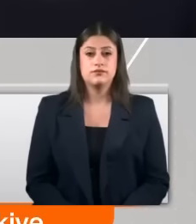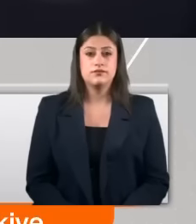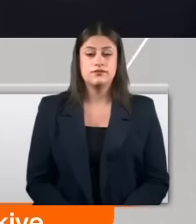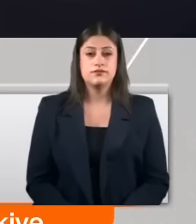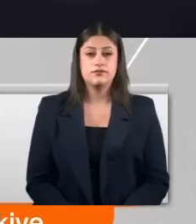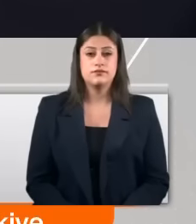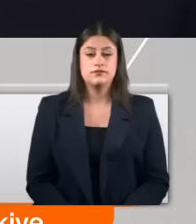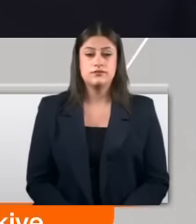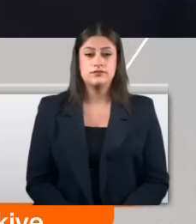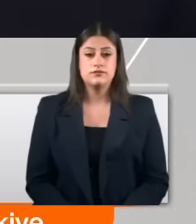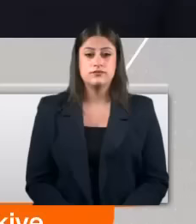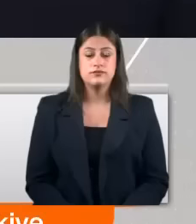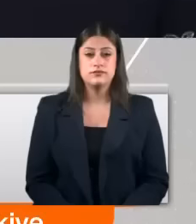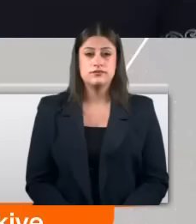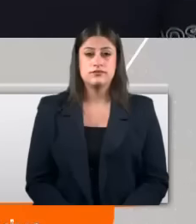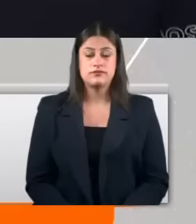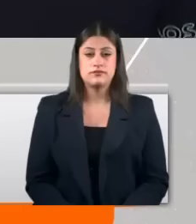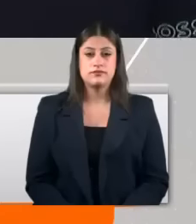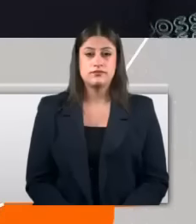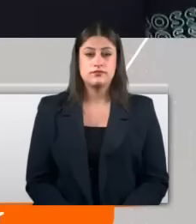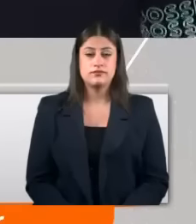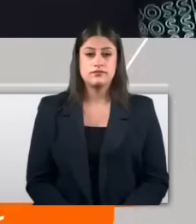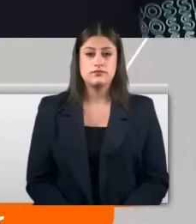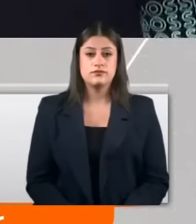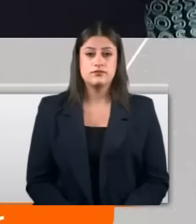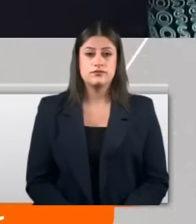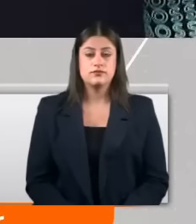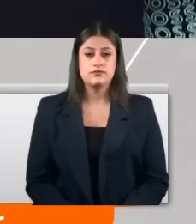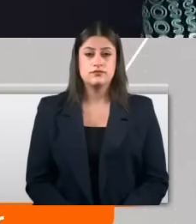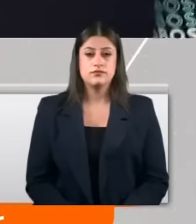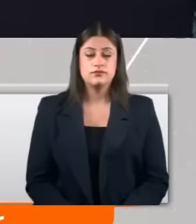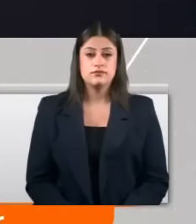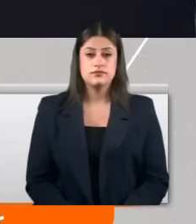ÖTV oranına düşüyor. Yani yaklaşık olarak 2 milyon 350 bin liraya sattığımız bir